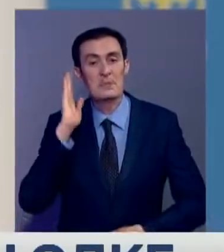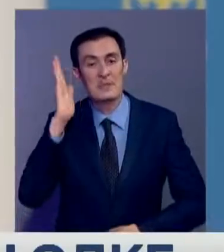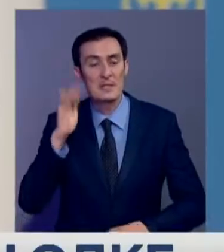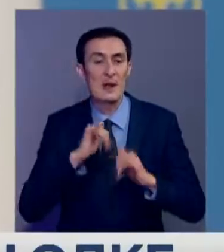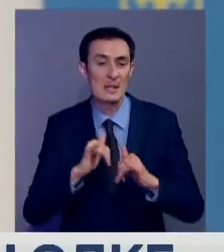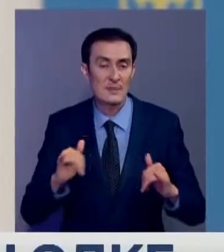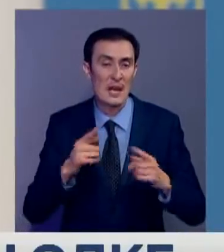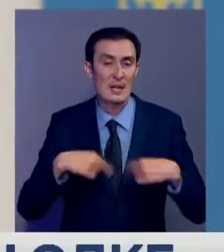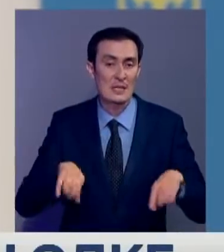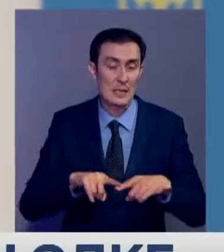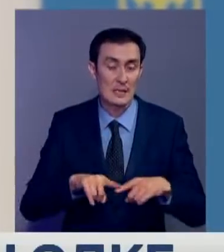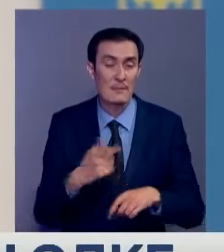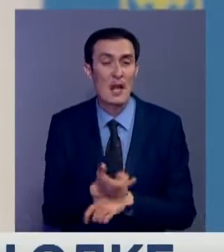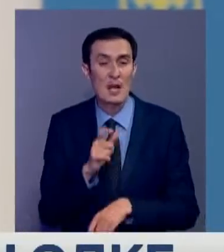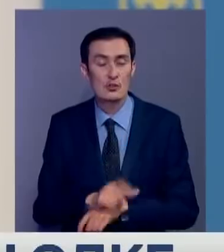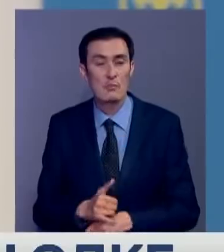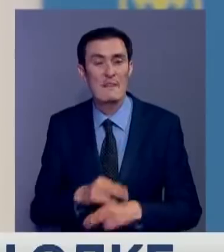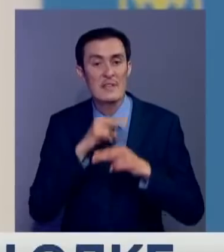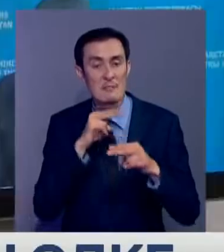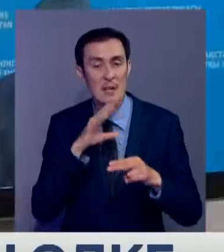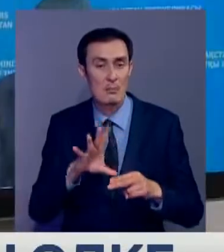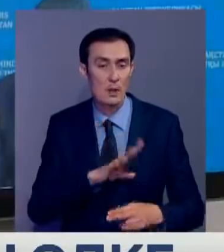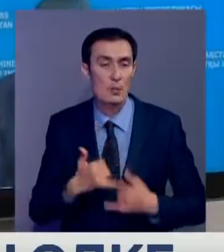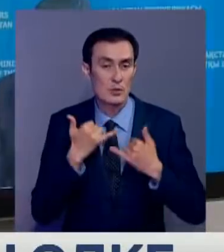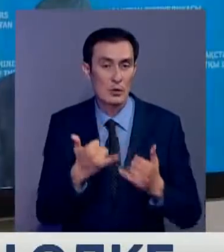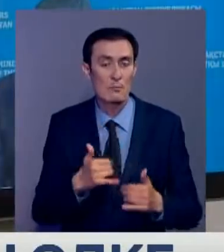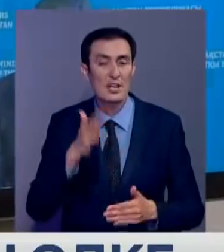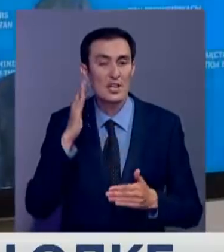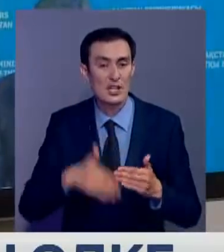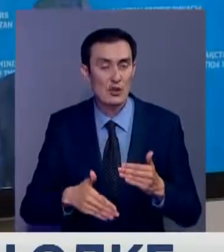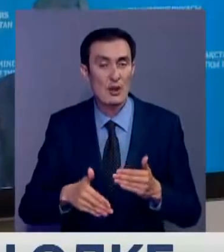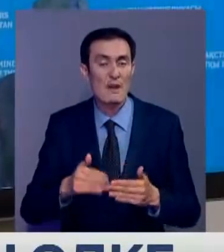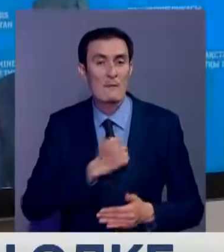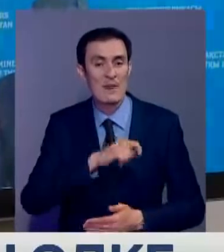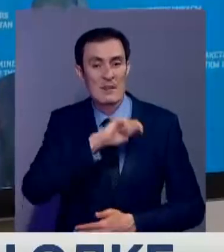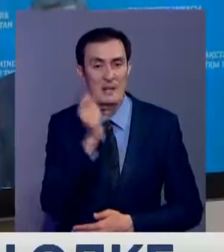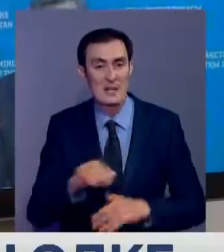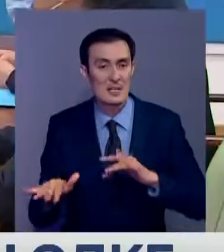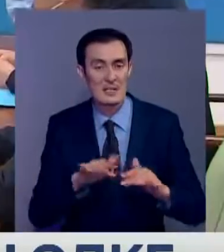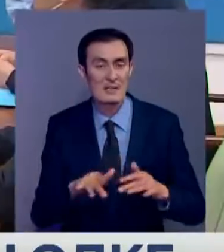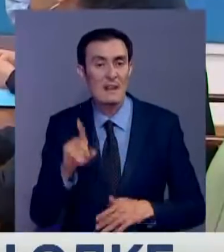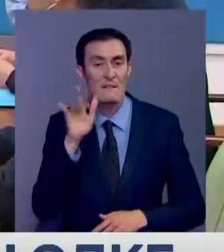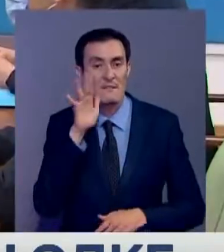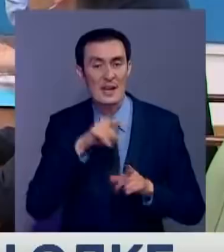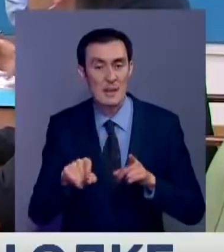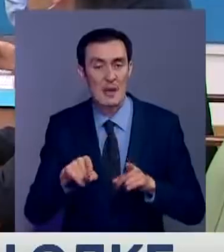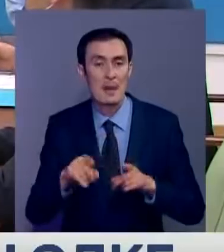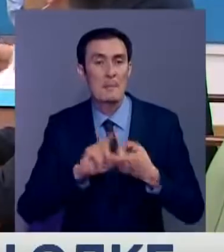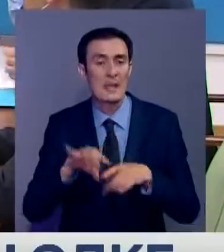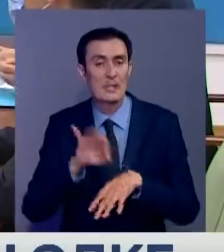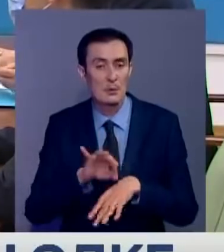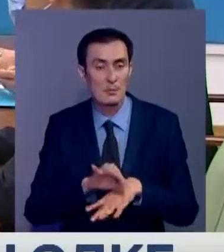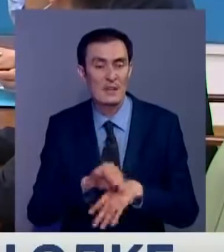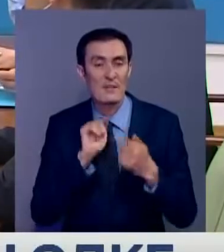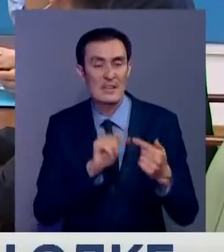перспективы развития организации. Особое внимание было уделено прекращению боевых действий на время пандемии,